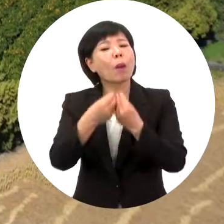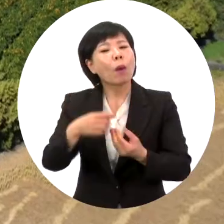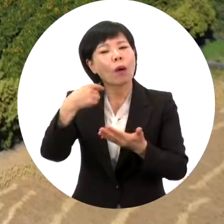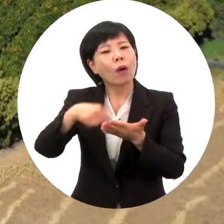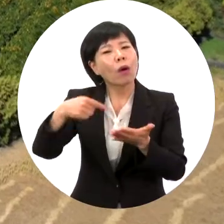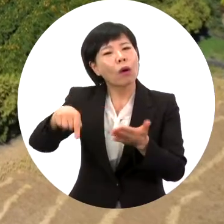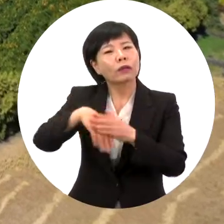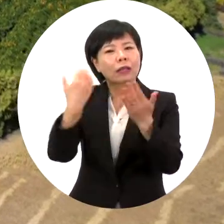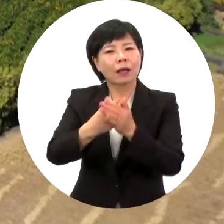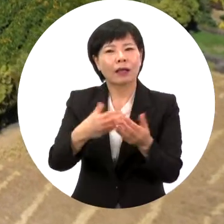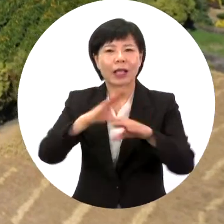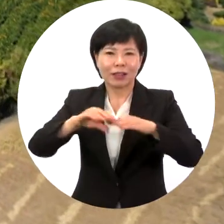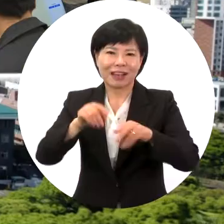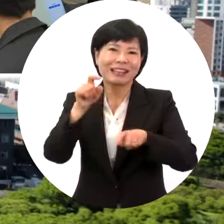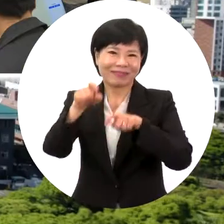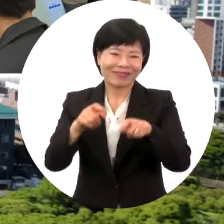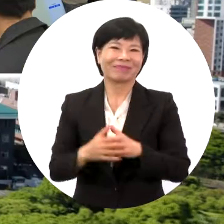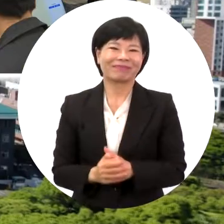해결해 나갈 계획입니다.